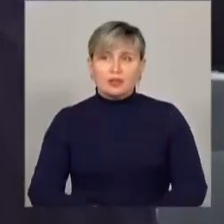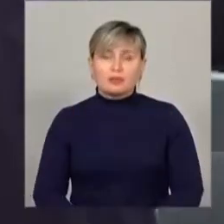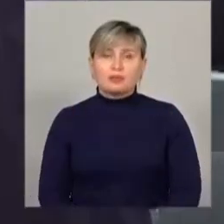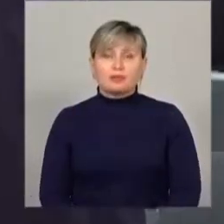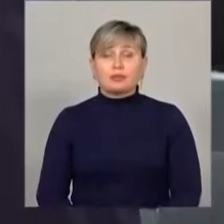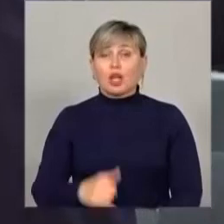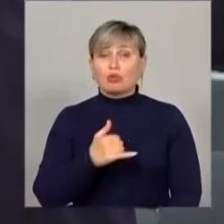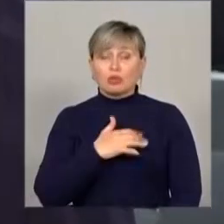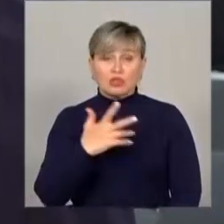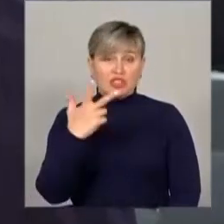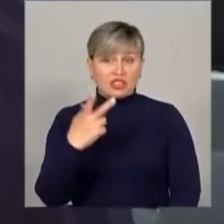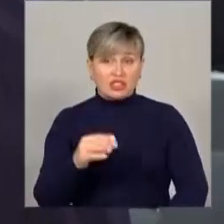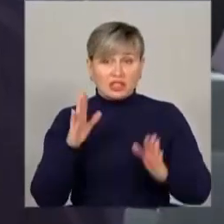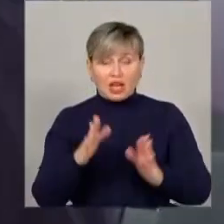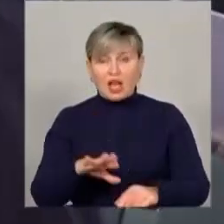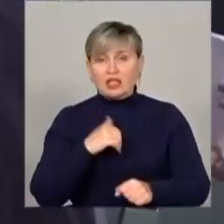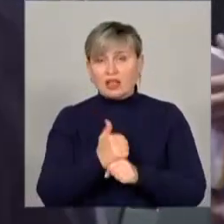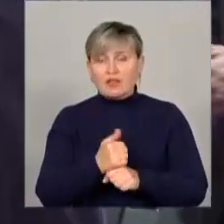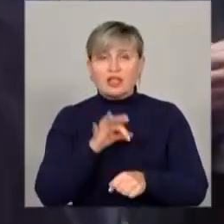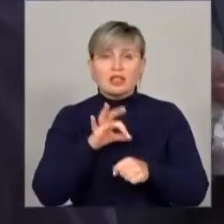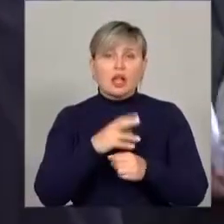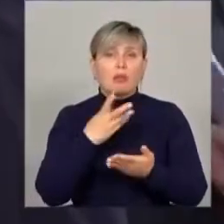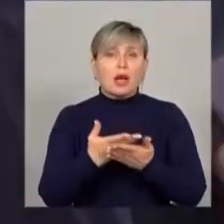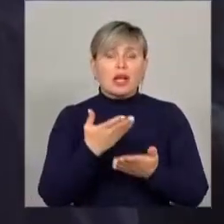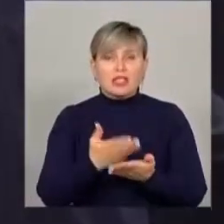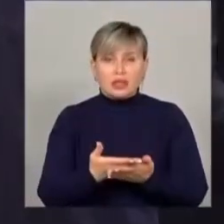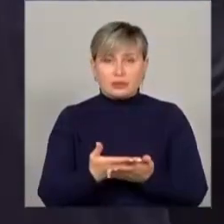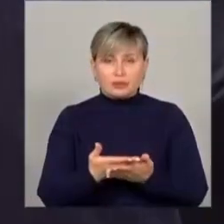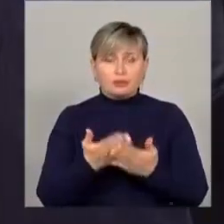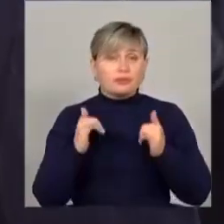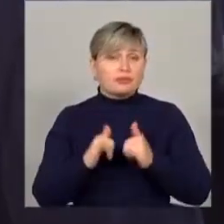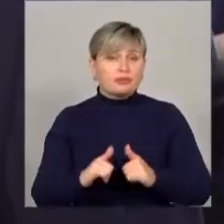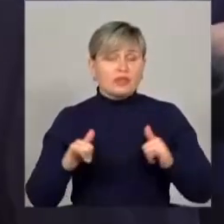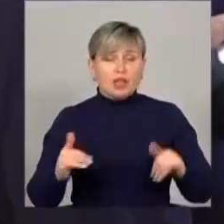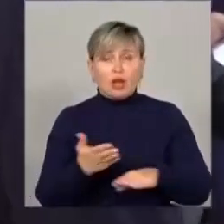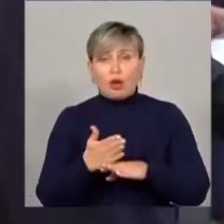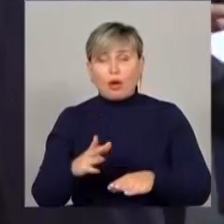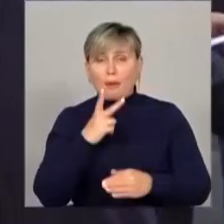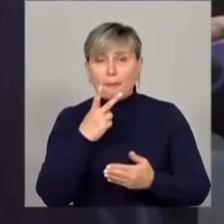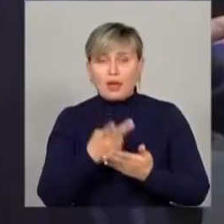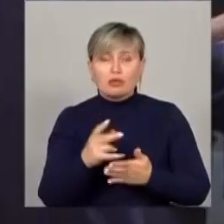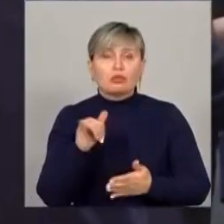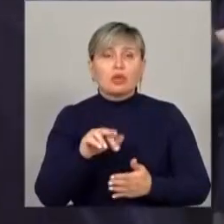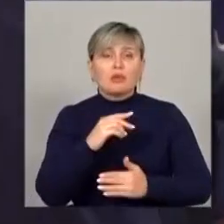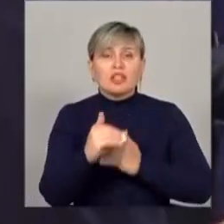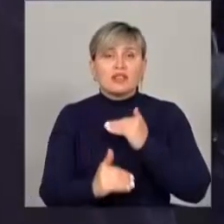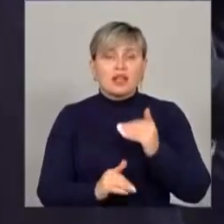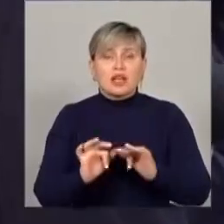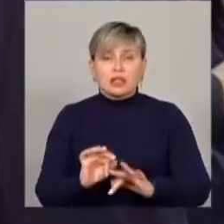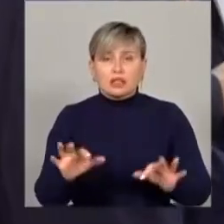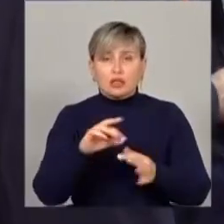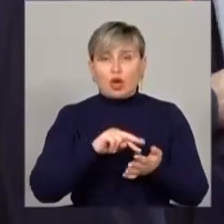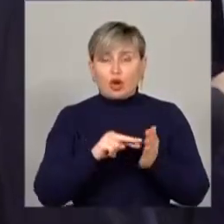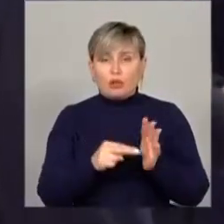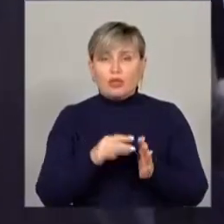её основная цель это показать текущие темпы развития отраслей посмотреть куда мы движемся рассказать